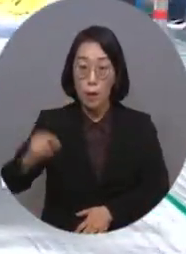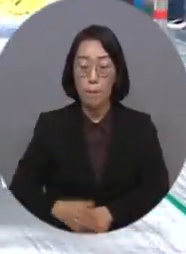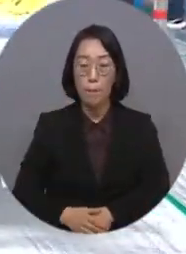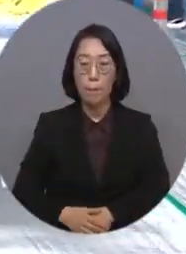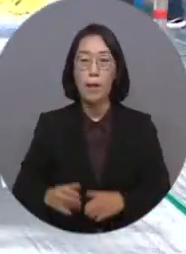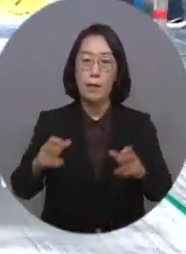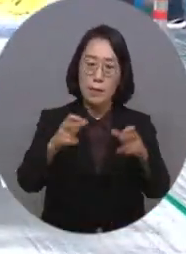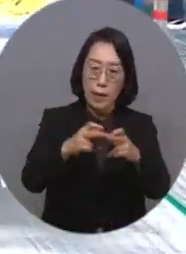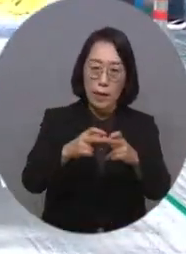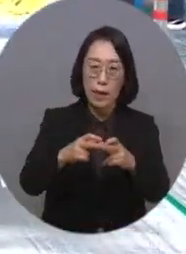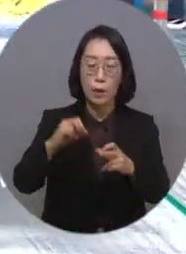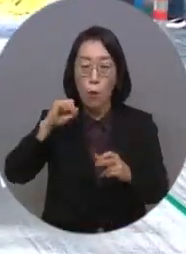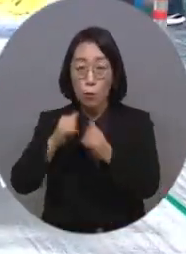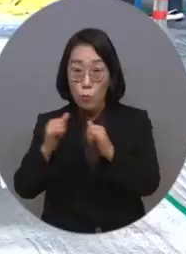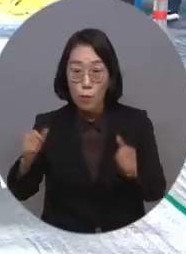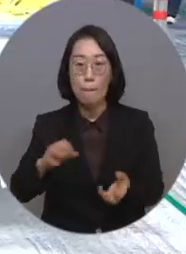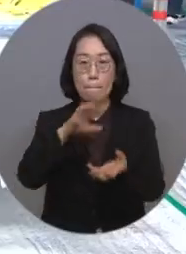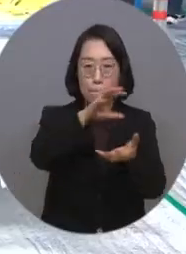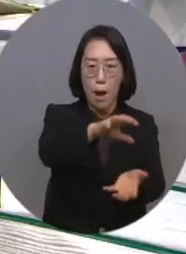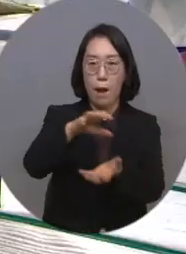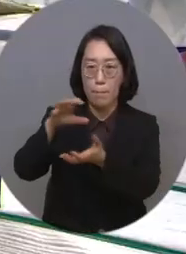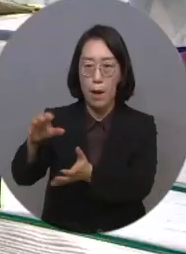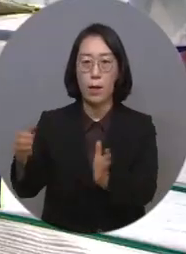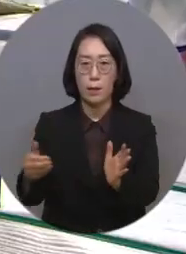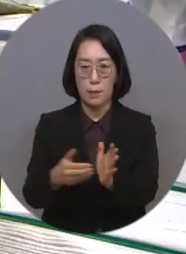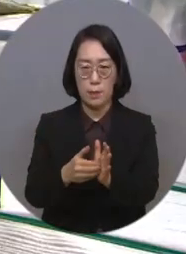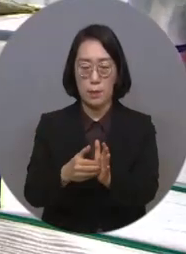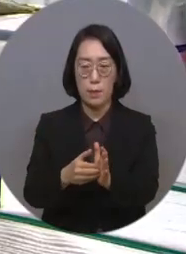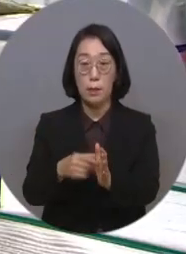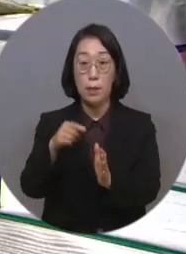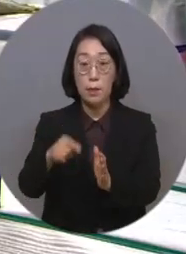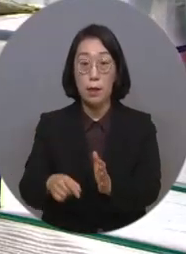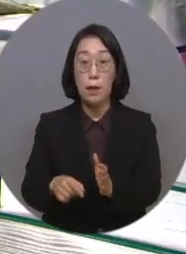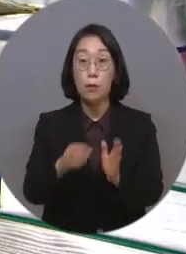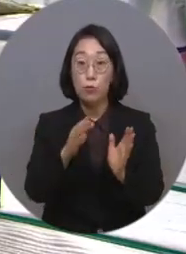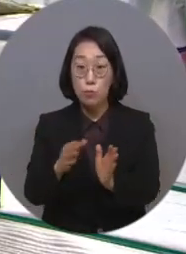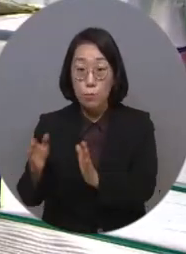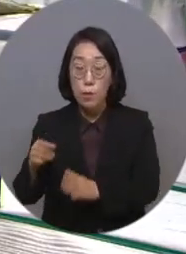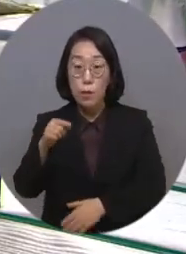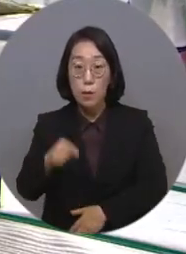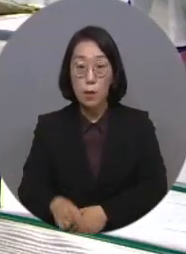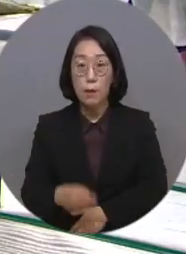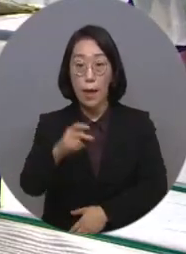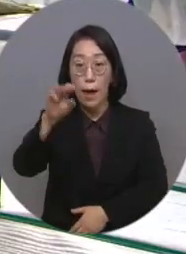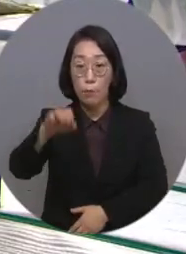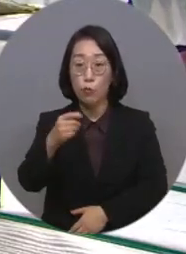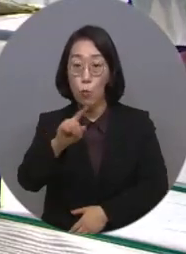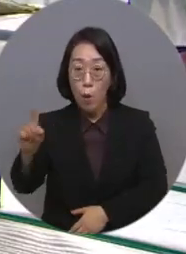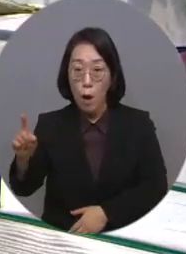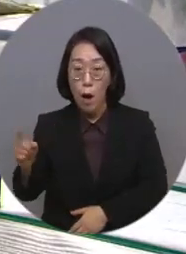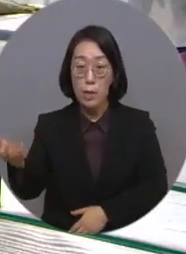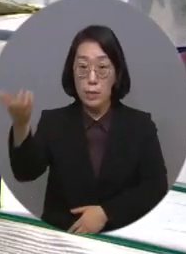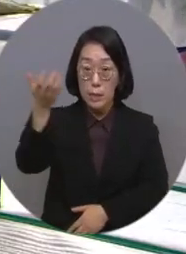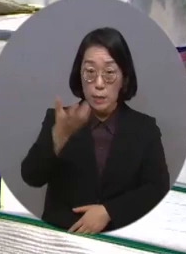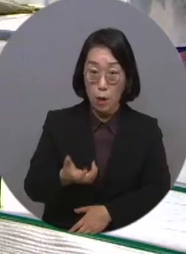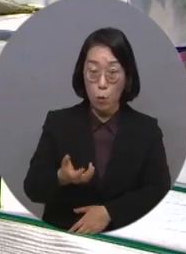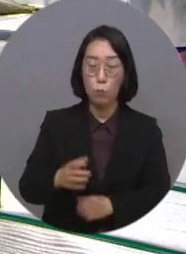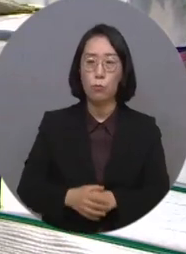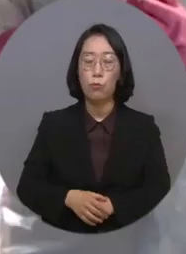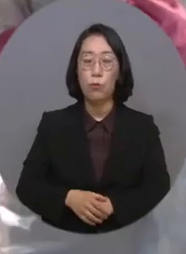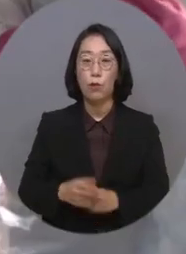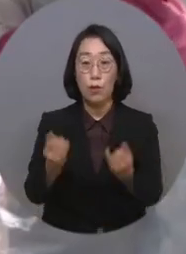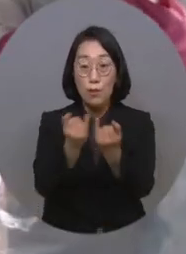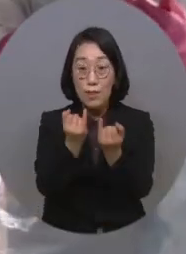등 150여 세대에 전했습니다. 이번 행사는 다문화 이주 여성들이 우리나라 전통 문화인